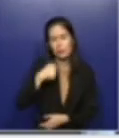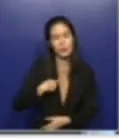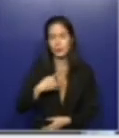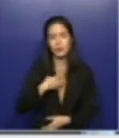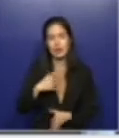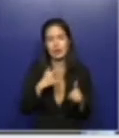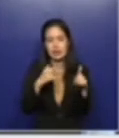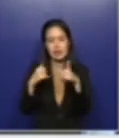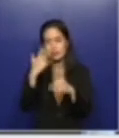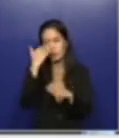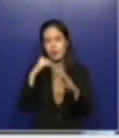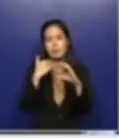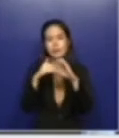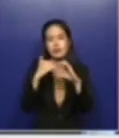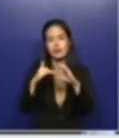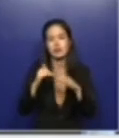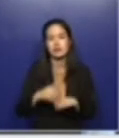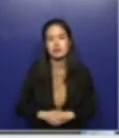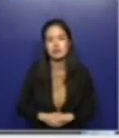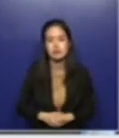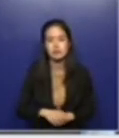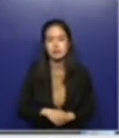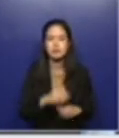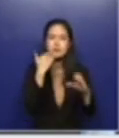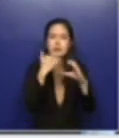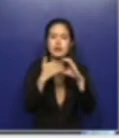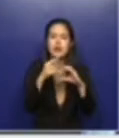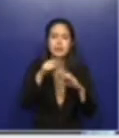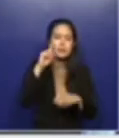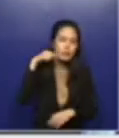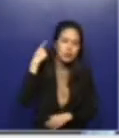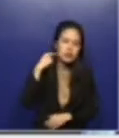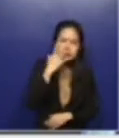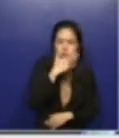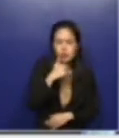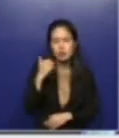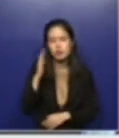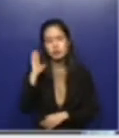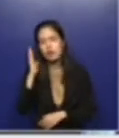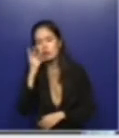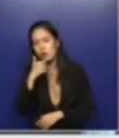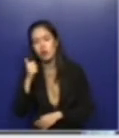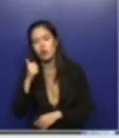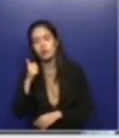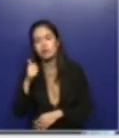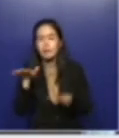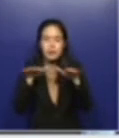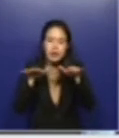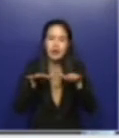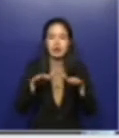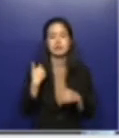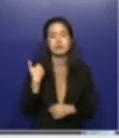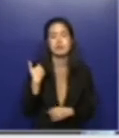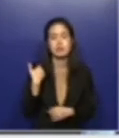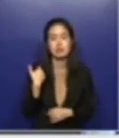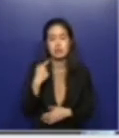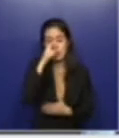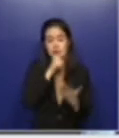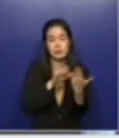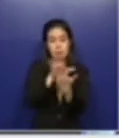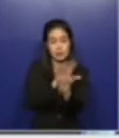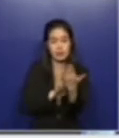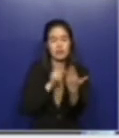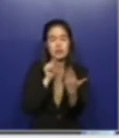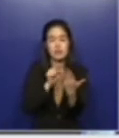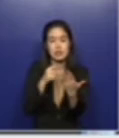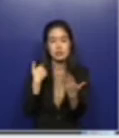ร่ไปสื่อสารนะเขา TikTok ไม่ว่าจะเป็นสาวสวยหนุ่มไม่สวยนะครับหนุ่มไม่หล่อเขาบอกว่าประเทศไทยขาด